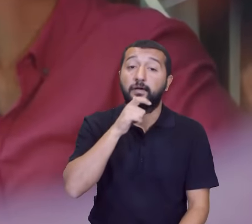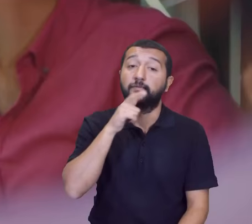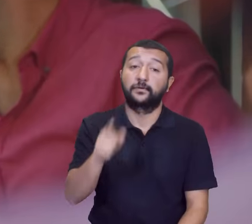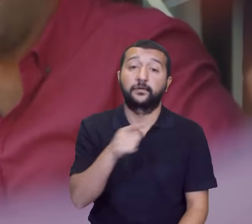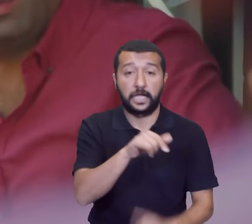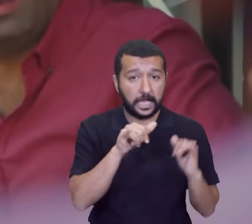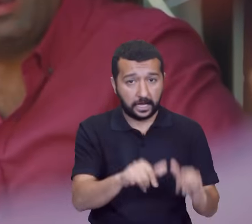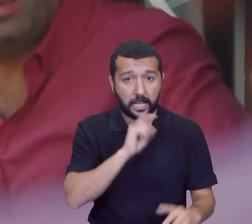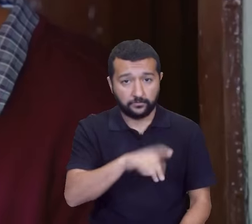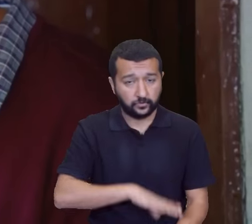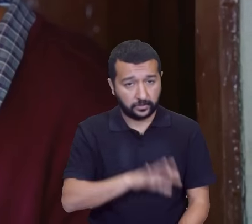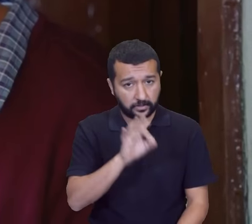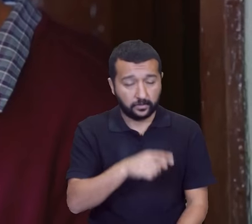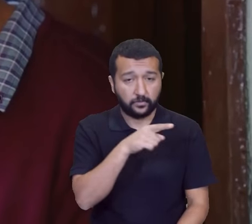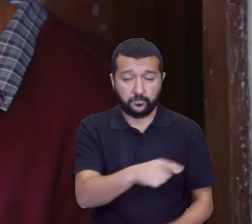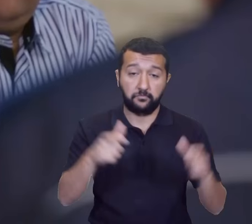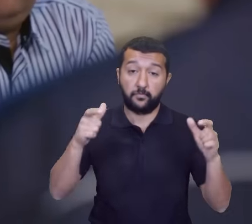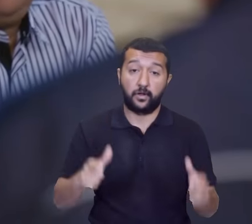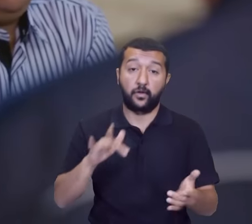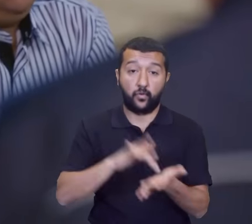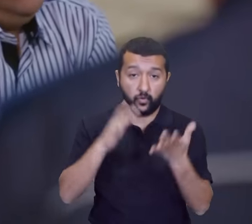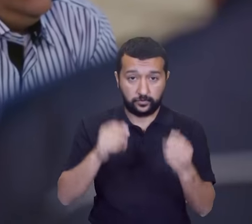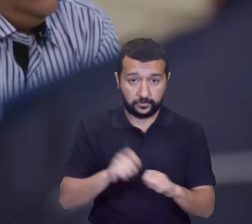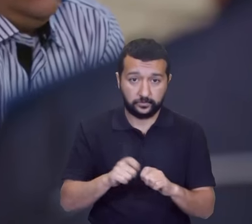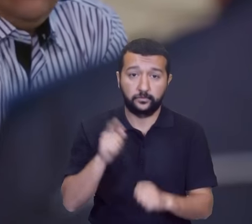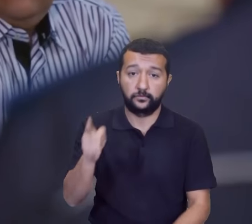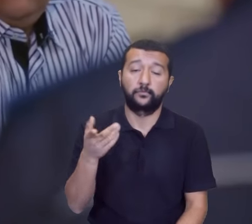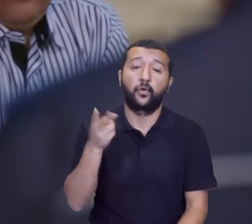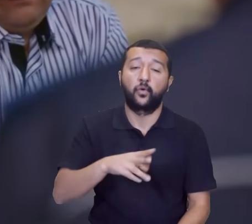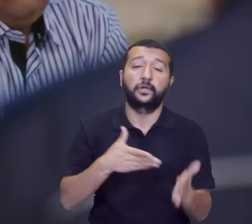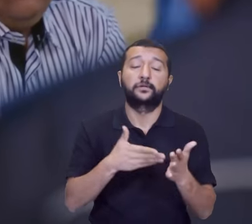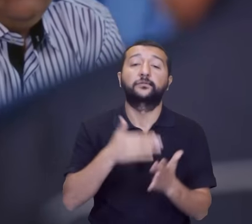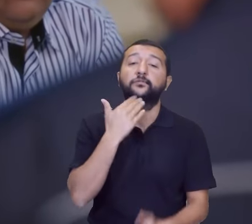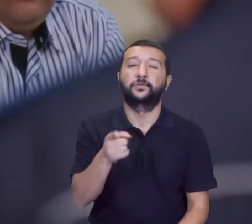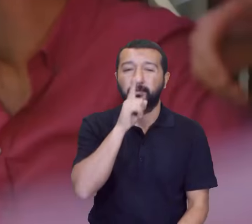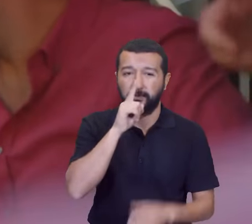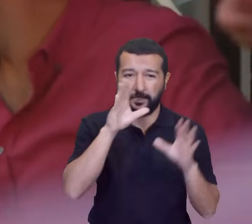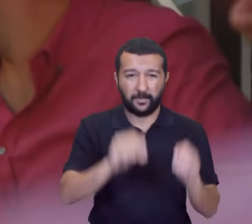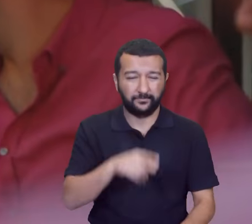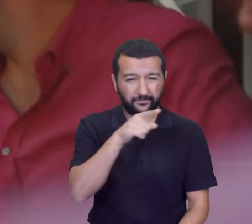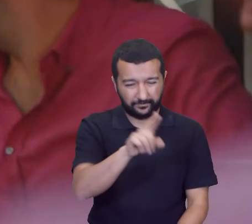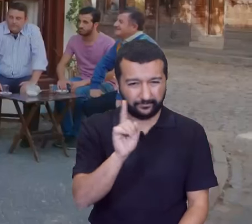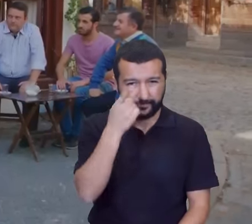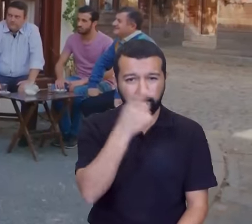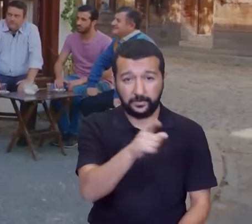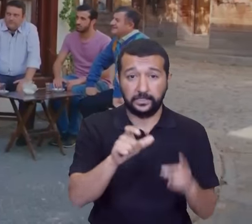ya? Aynen amcamın oğlu yani. Mahalle ortasında olacak şey mi? Ölü yatırım. Ya susun be eşeğin sipaları. Şener'e çanak